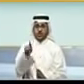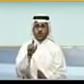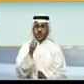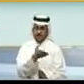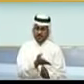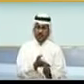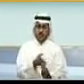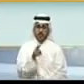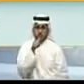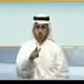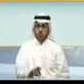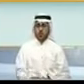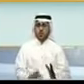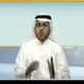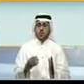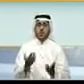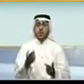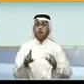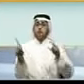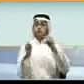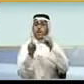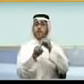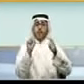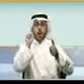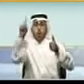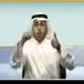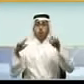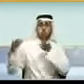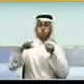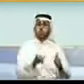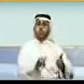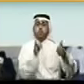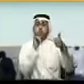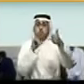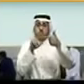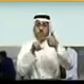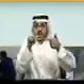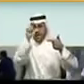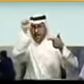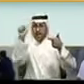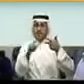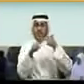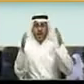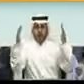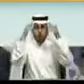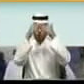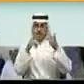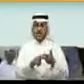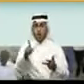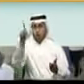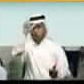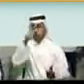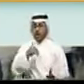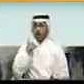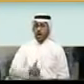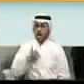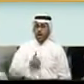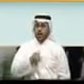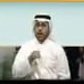الحالي. وتصدرت الجنسية الباكستانية الجنسيات الأكثر قدوما، تليها الهند فإندونيسيا فالأردن ثم اليمن